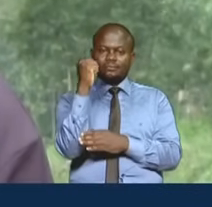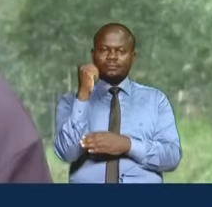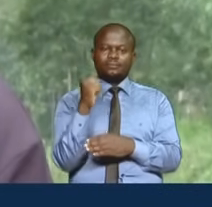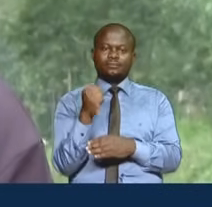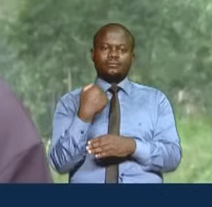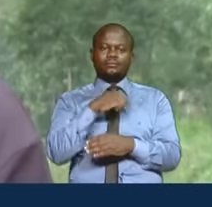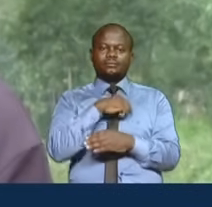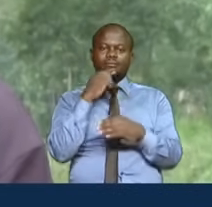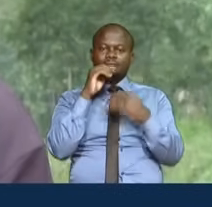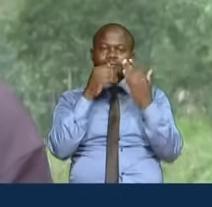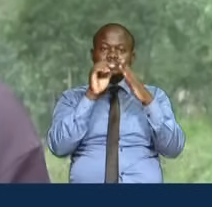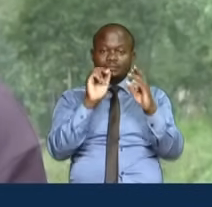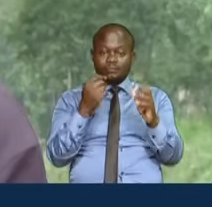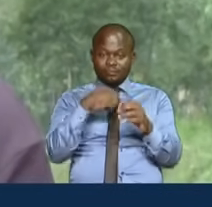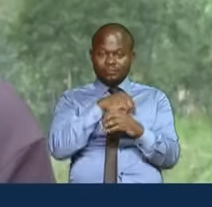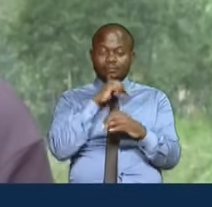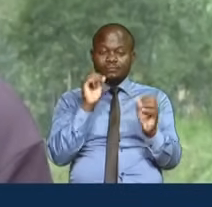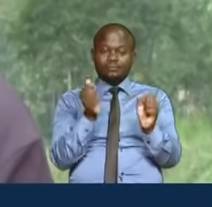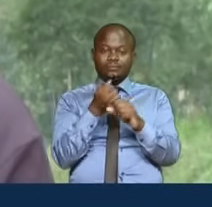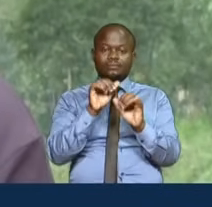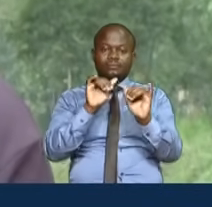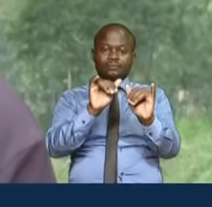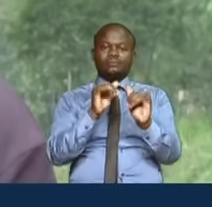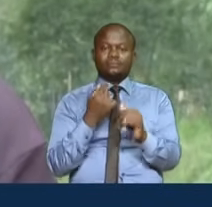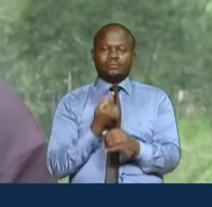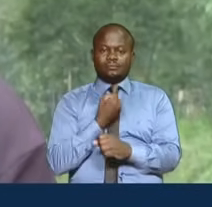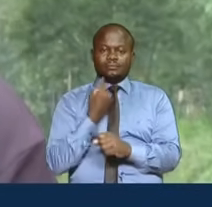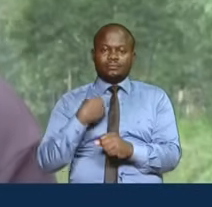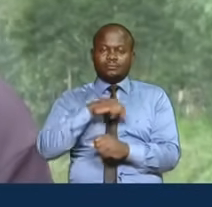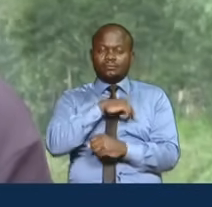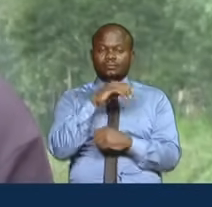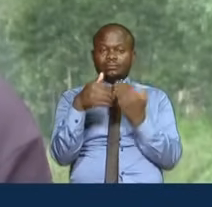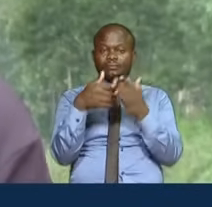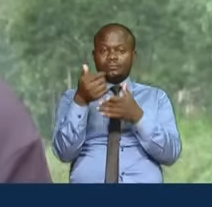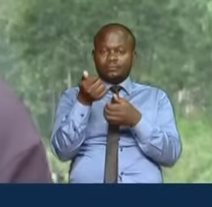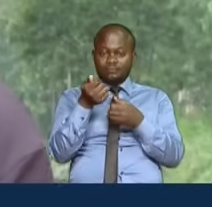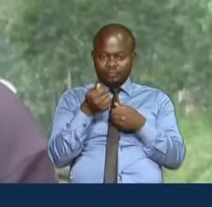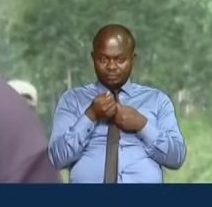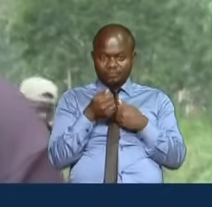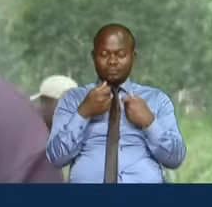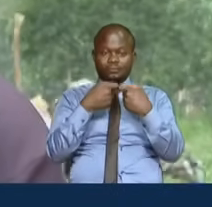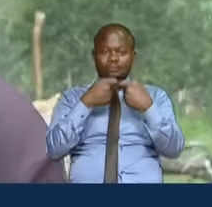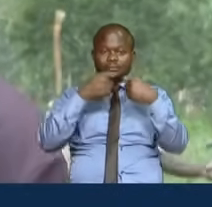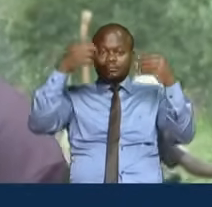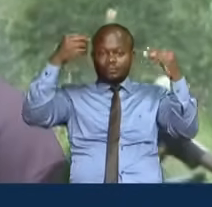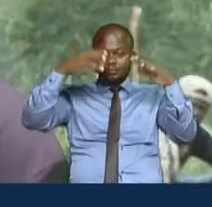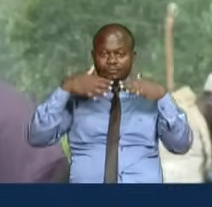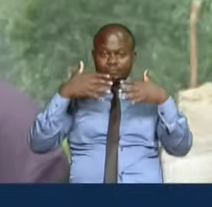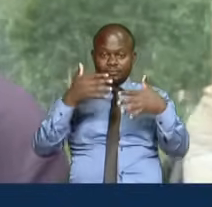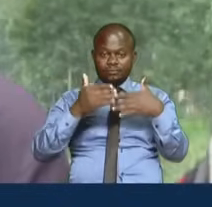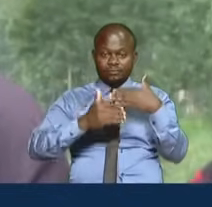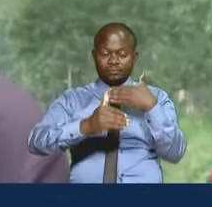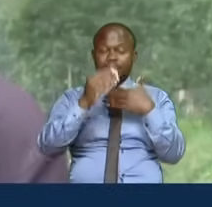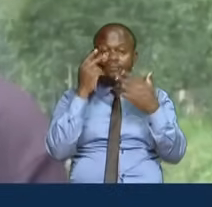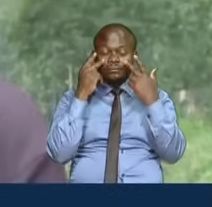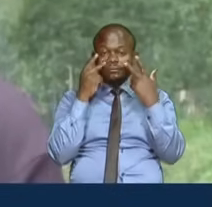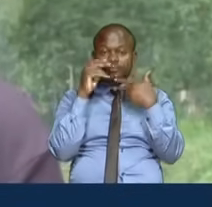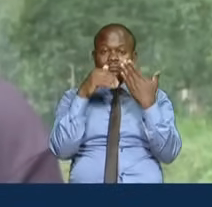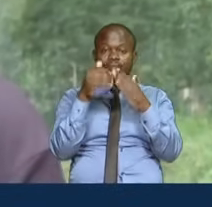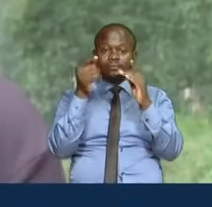tuti rero natwe noneho ntabwo twasigara mu bwigunge, reka twikururire iki umuriro. Nibiho rero mubona yuko